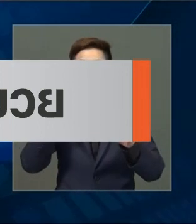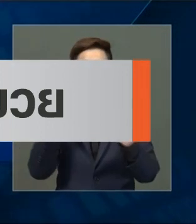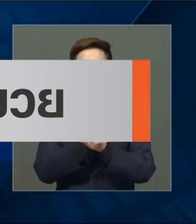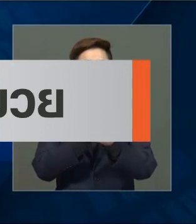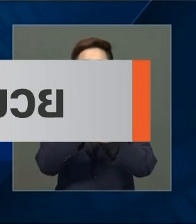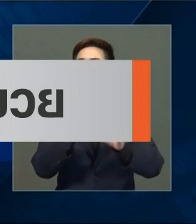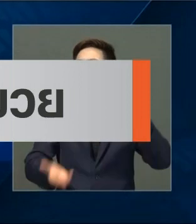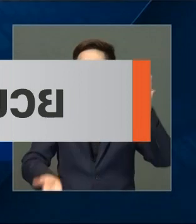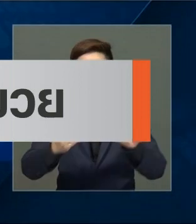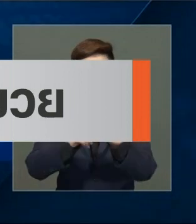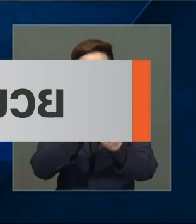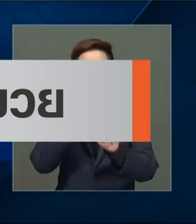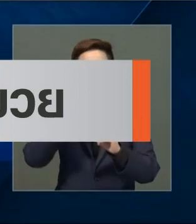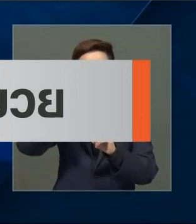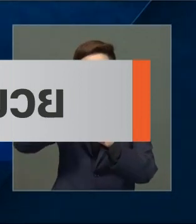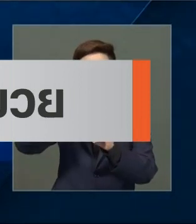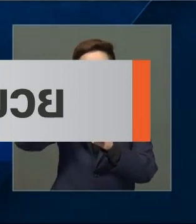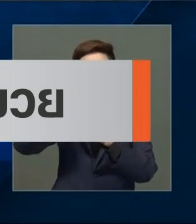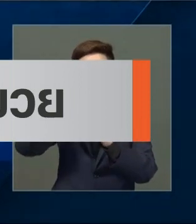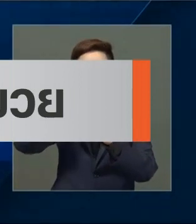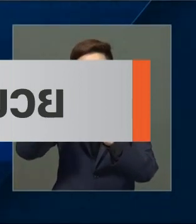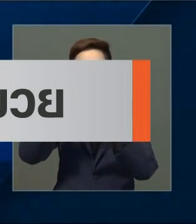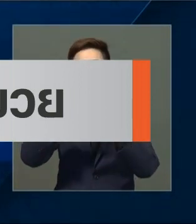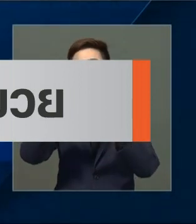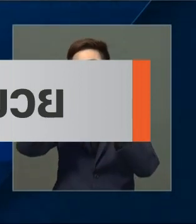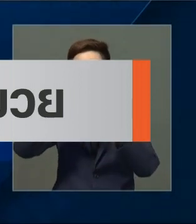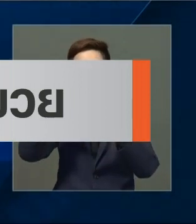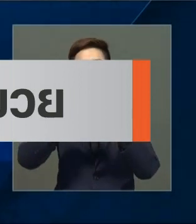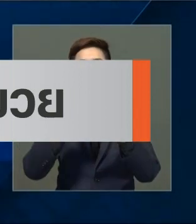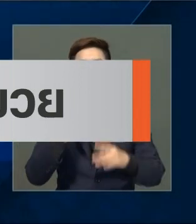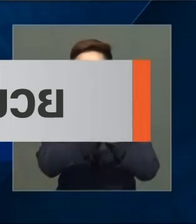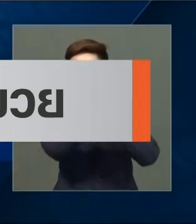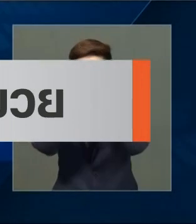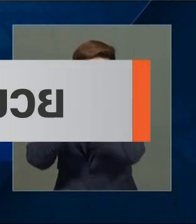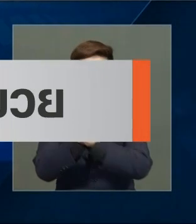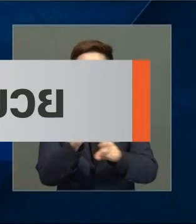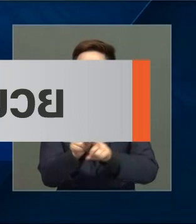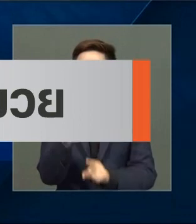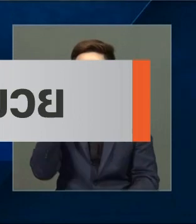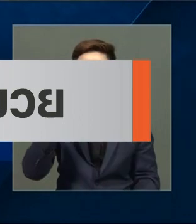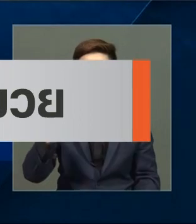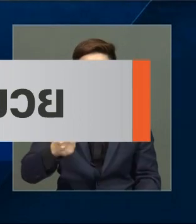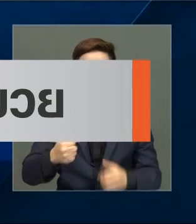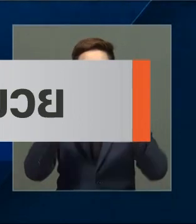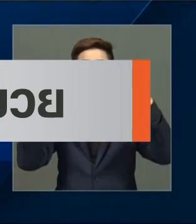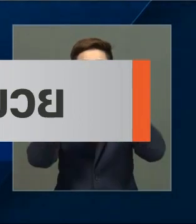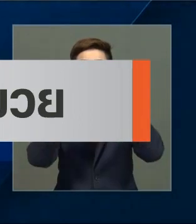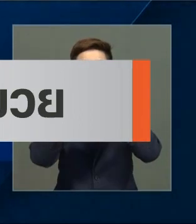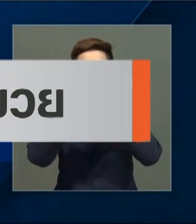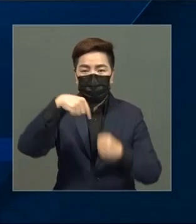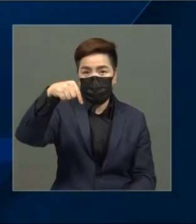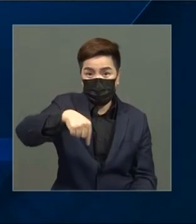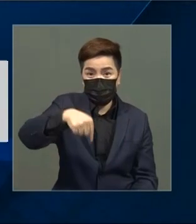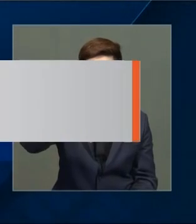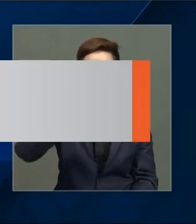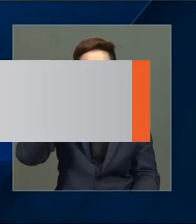ฐานที่สบคเน้นย้ำมาโดยตลอดฟังเสียงผู้ช่วยโฆษกสบคครับ ซึ่งนอกจากสนามมวยเองเนี่ย